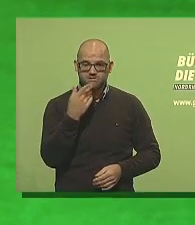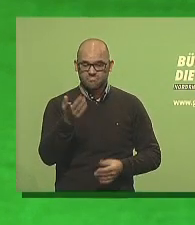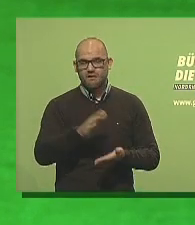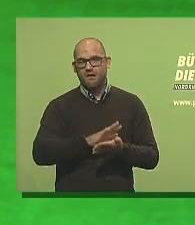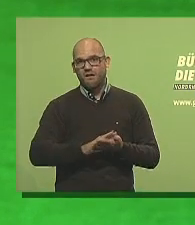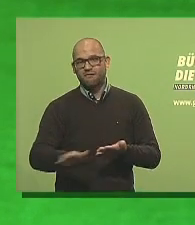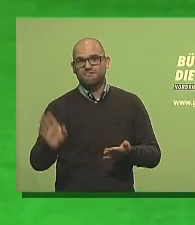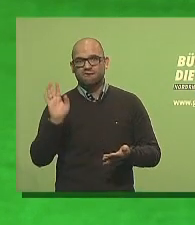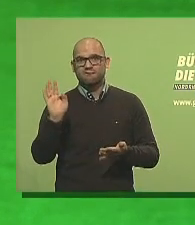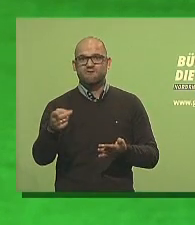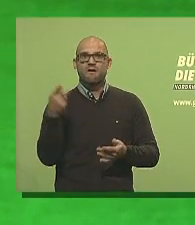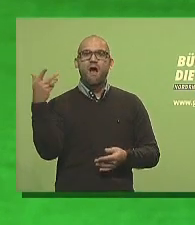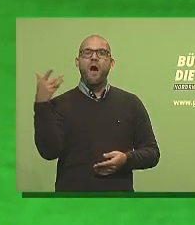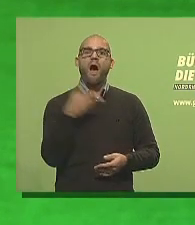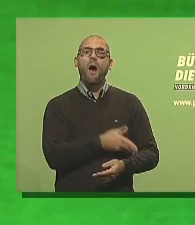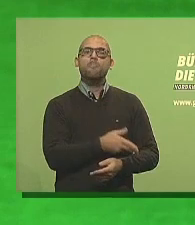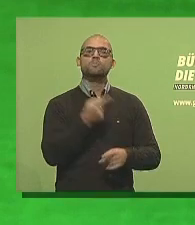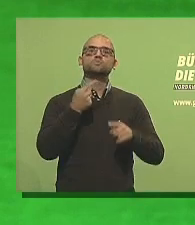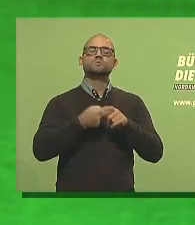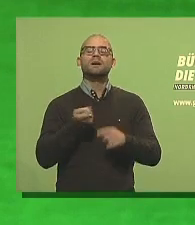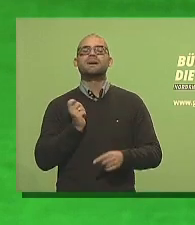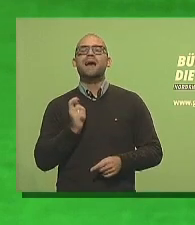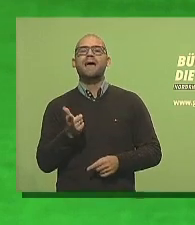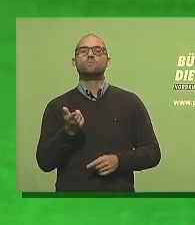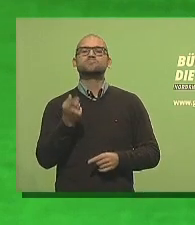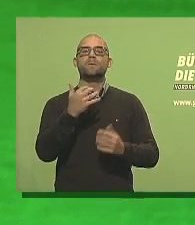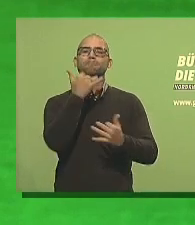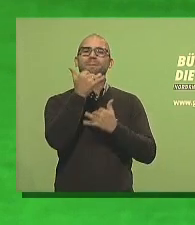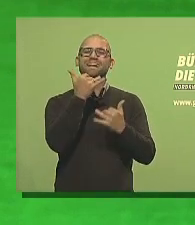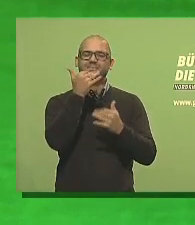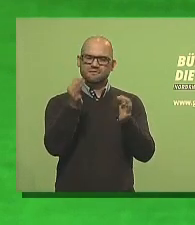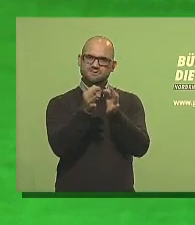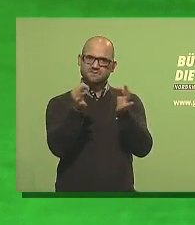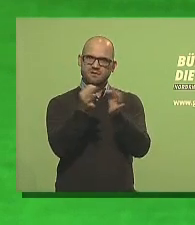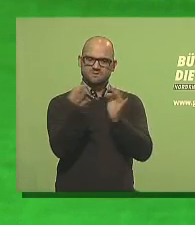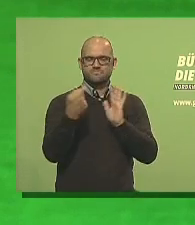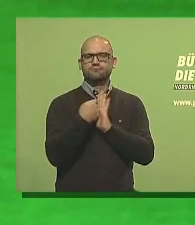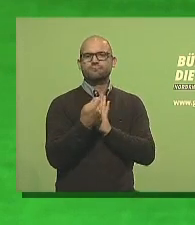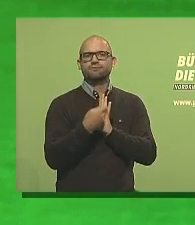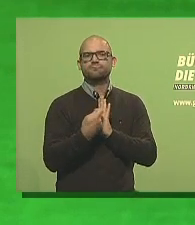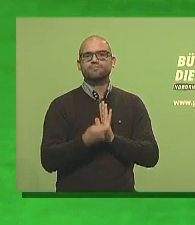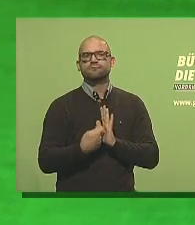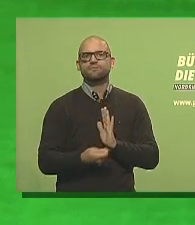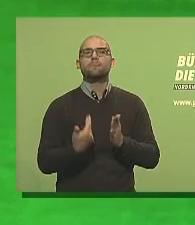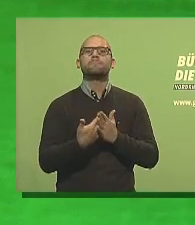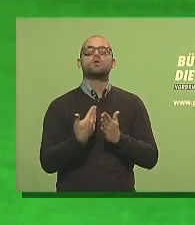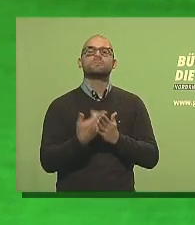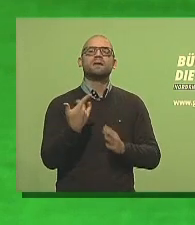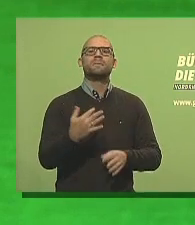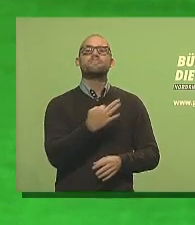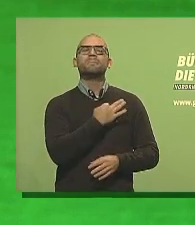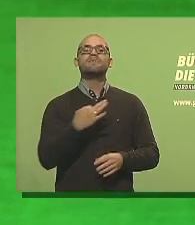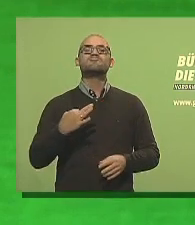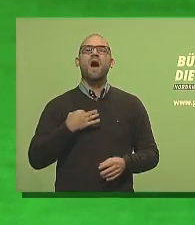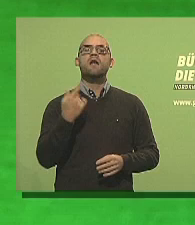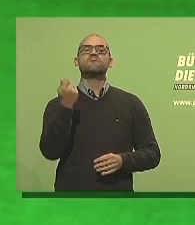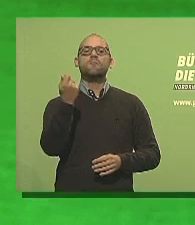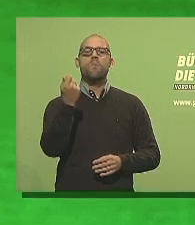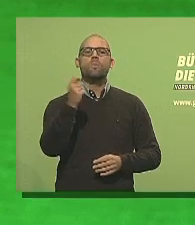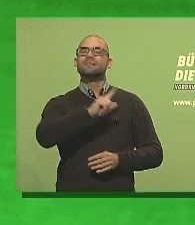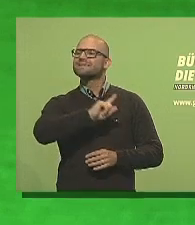Sätze aus dem Armuts- und Reichtumsbericht. Solche Sätze wie Privatvermögen sind ungleich